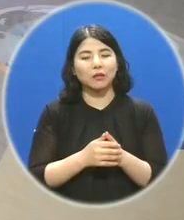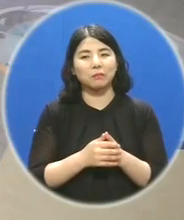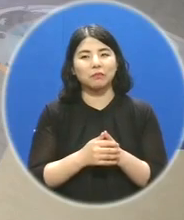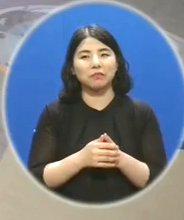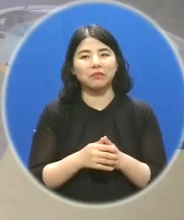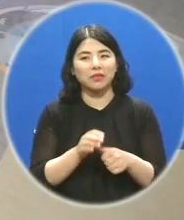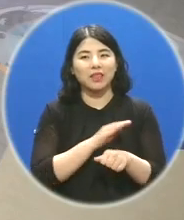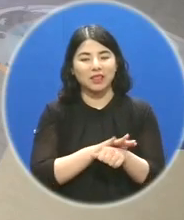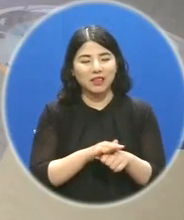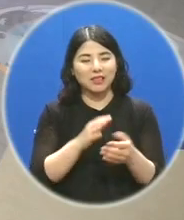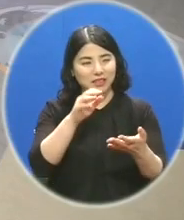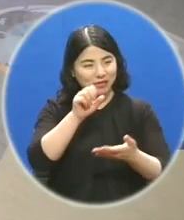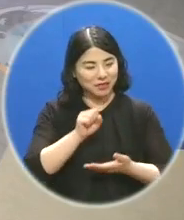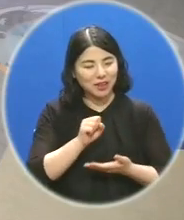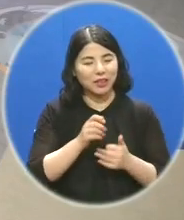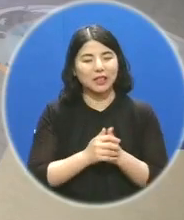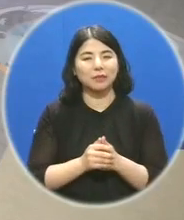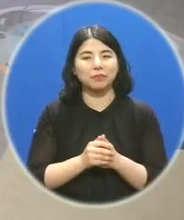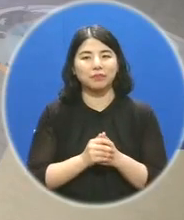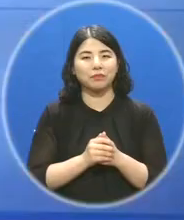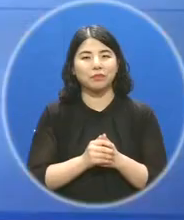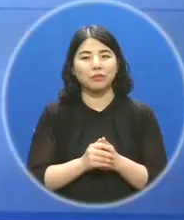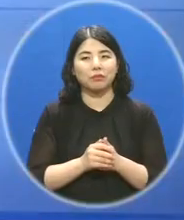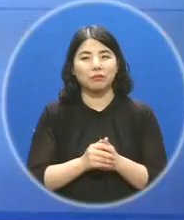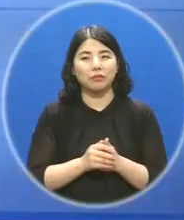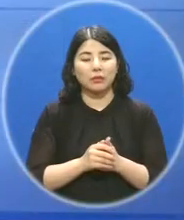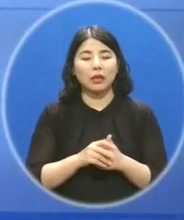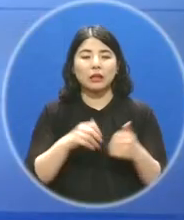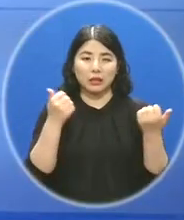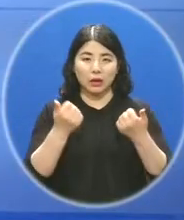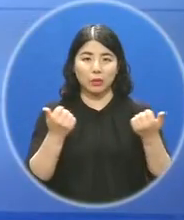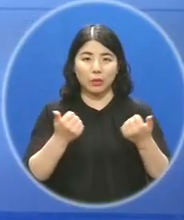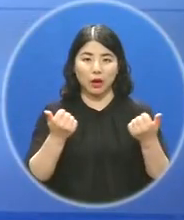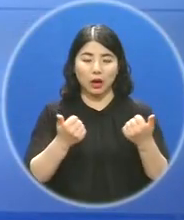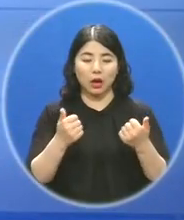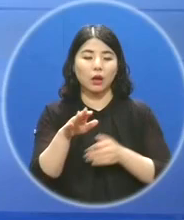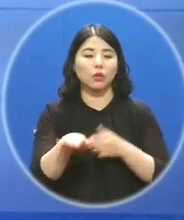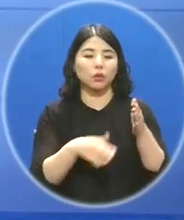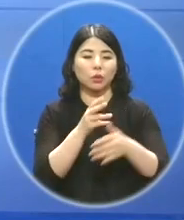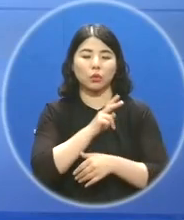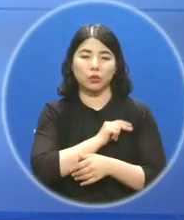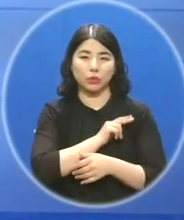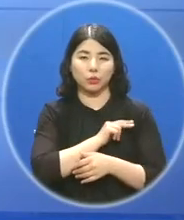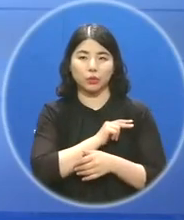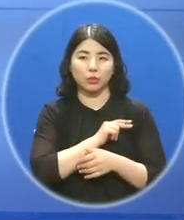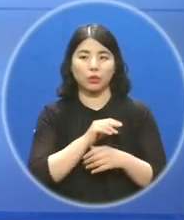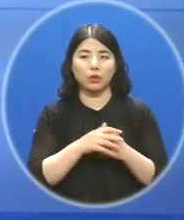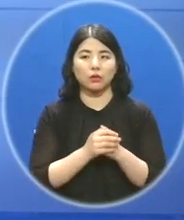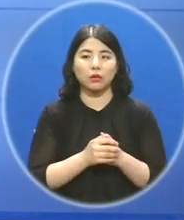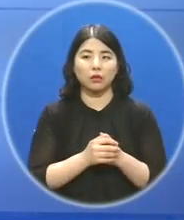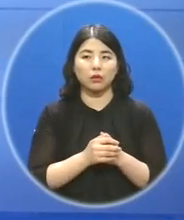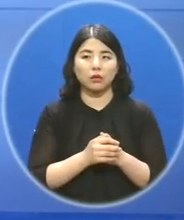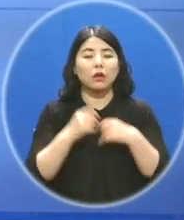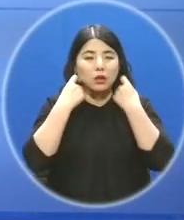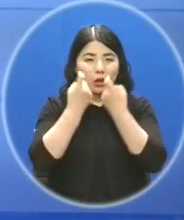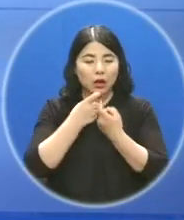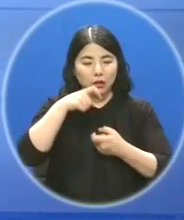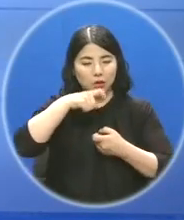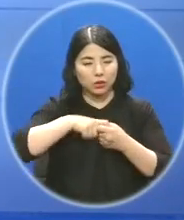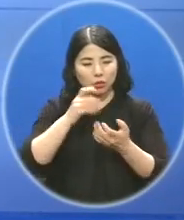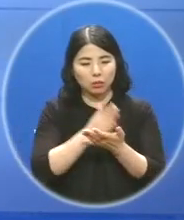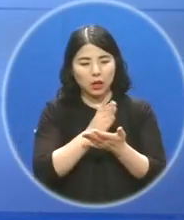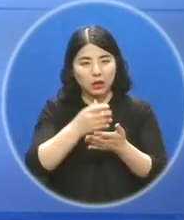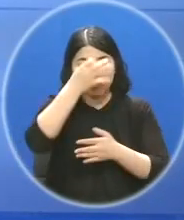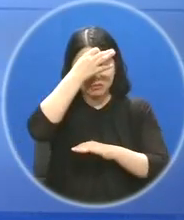이렇게 좀 받아 안겠고요. 사실 그렇습니다. 이게 그 의회가 저희 도의회도 정말 그 개인적으로